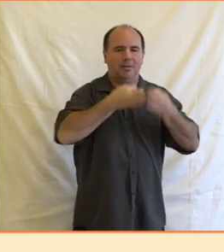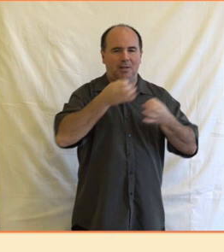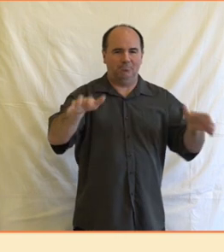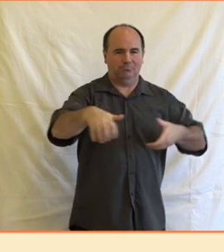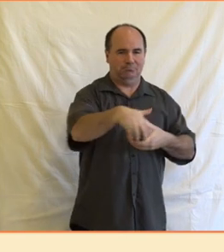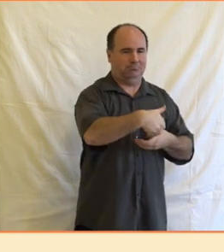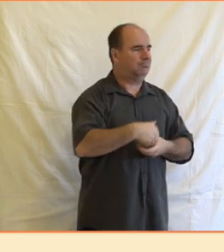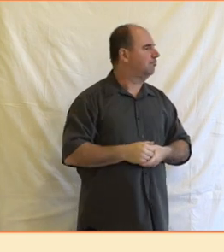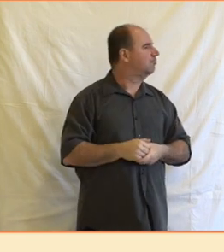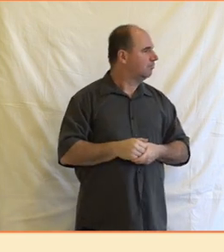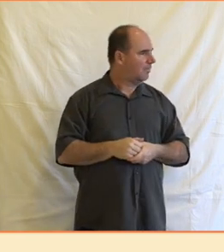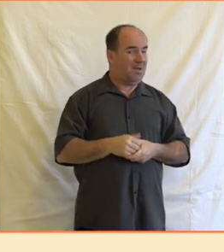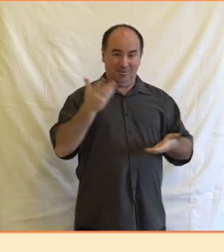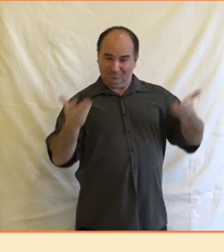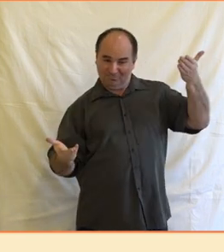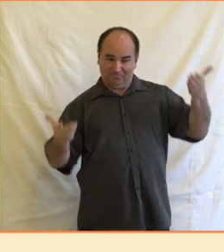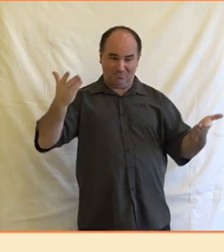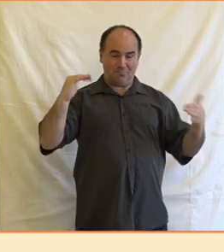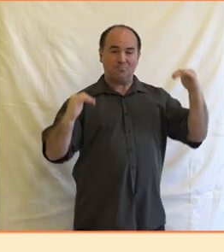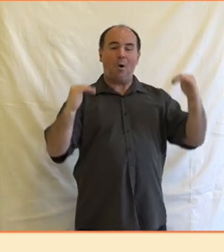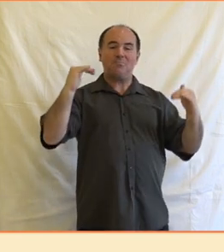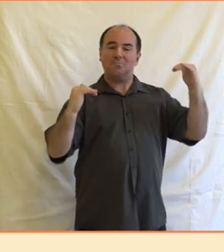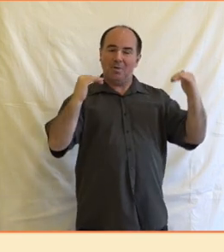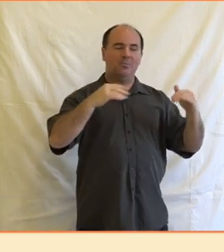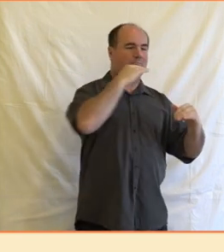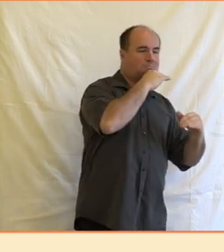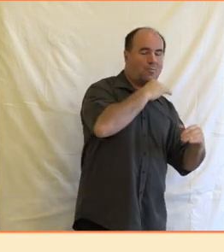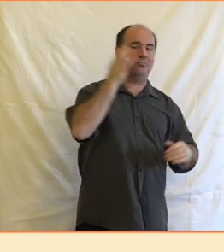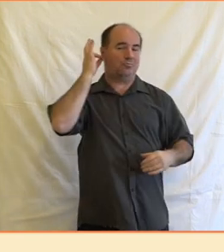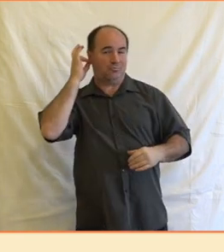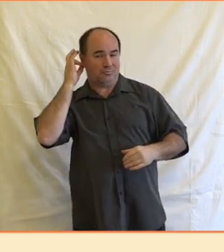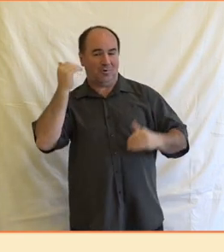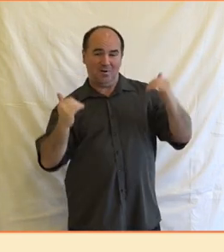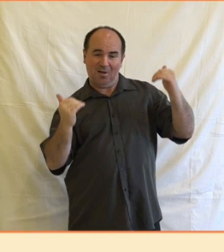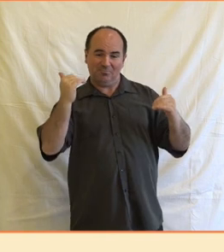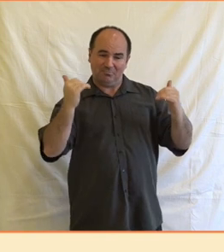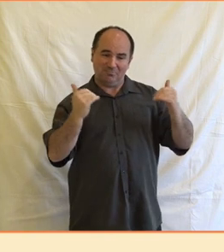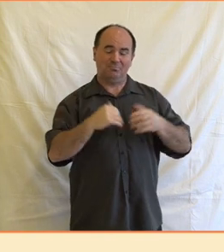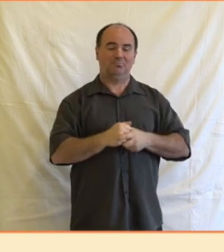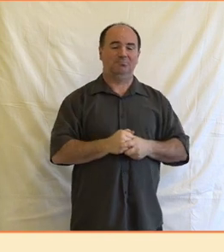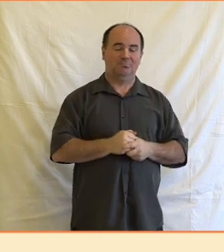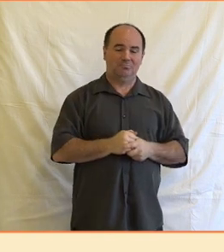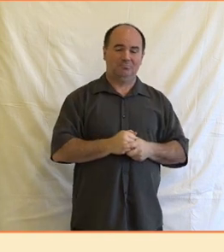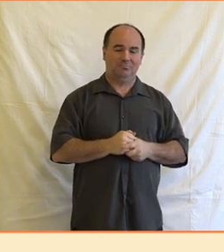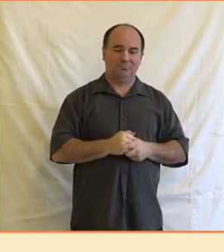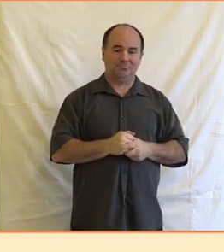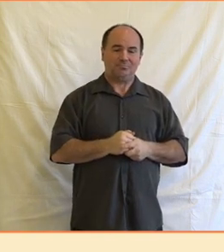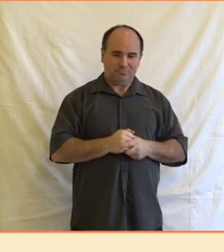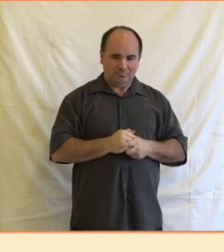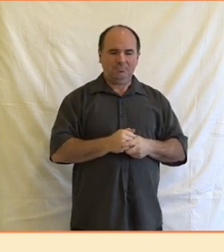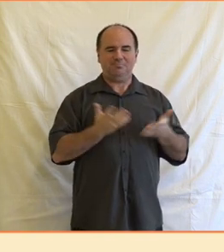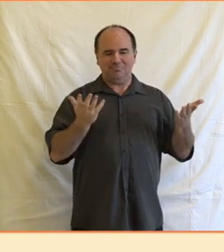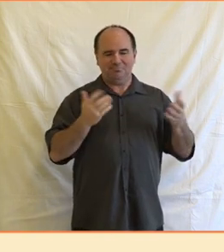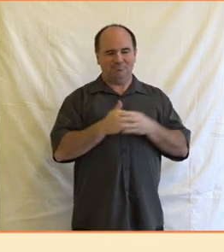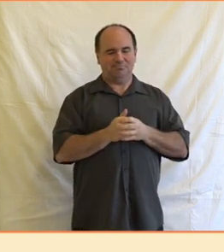mezi muži a ženami na to, jak výrazně je, zvlášť ve vedení